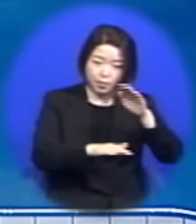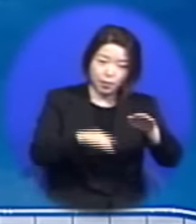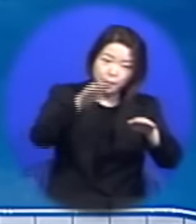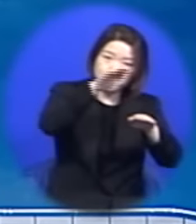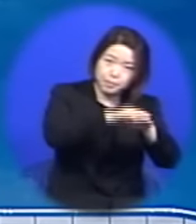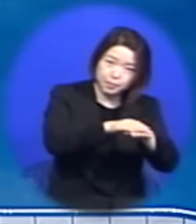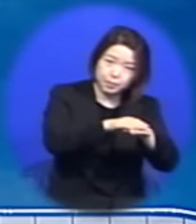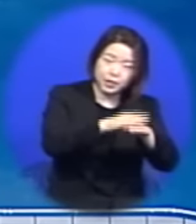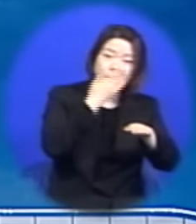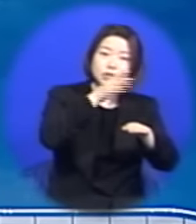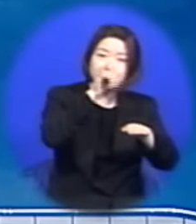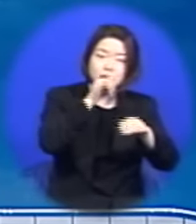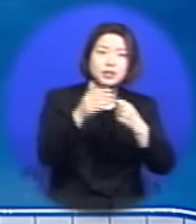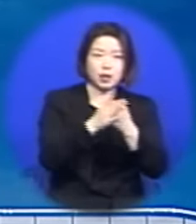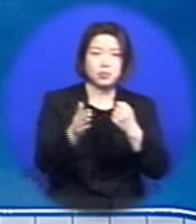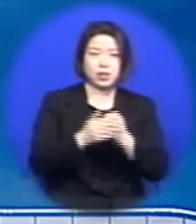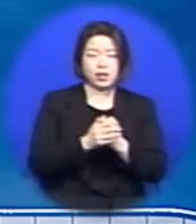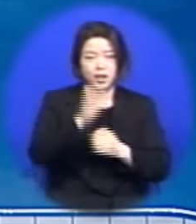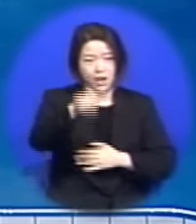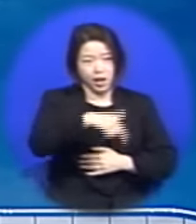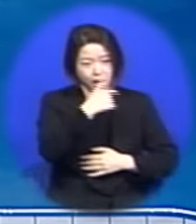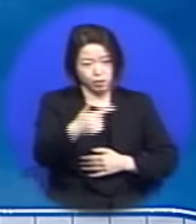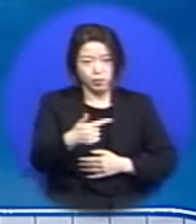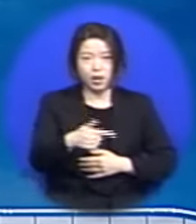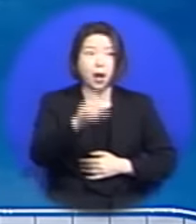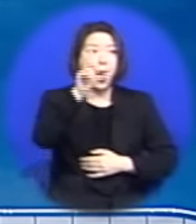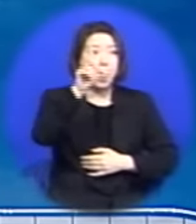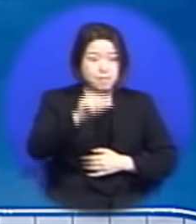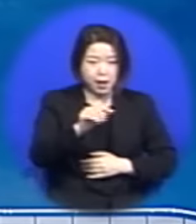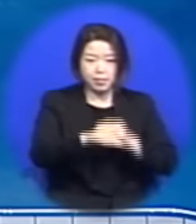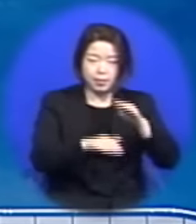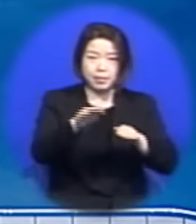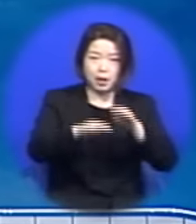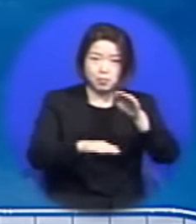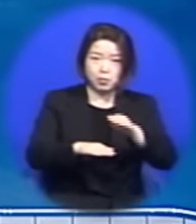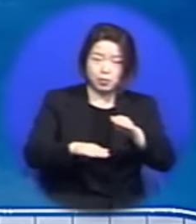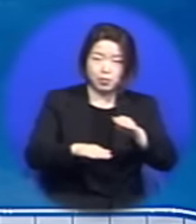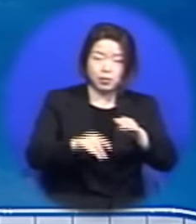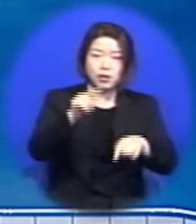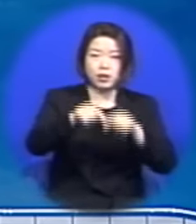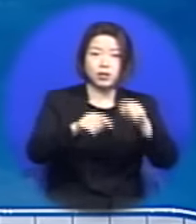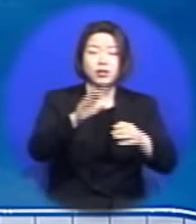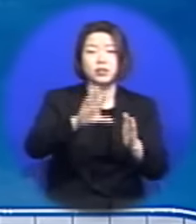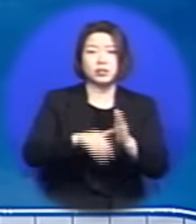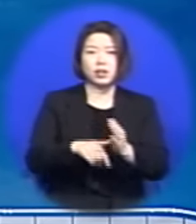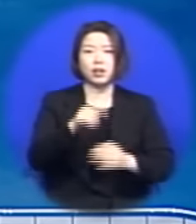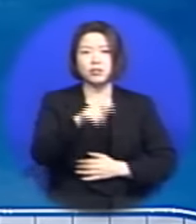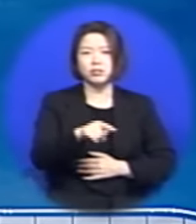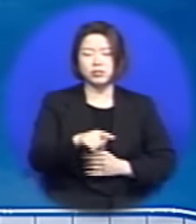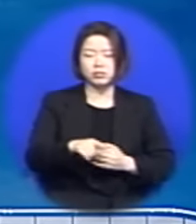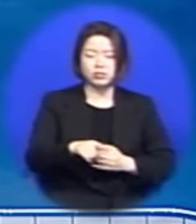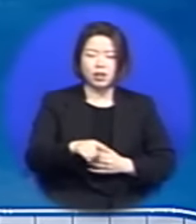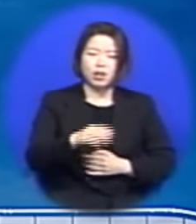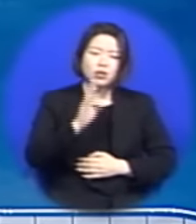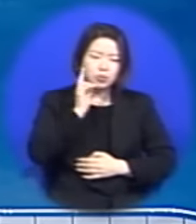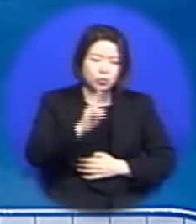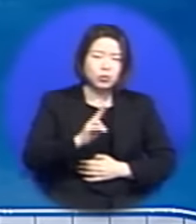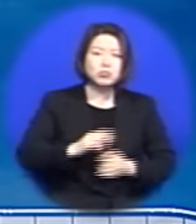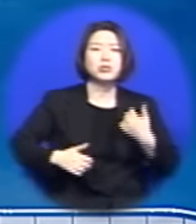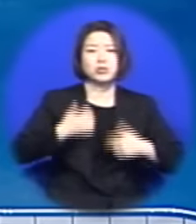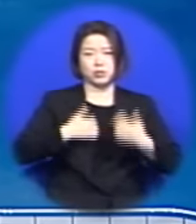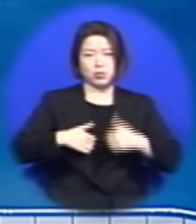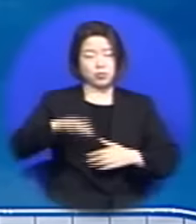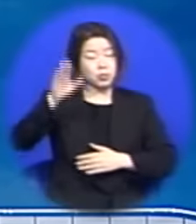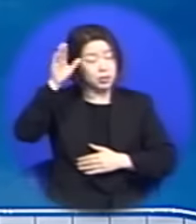아니 께서 그렇게 걷다가 보면 하루에 만보 이상을 걷는데 아 그 걷는게 그렇게 즐겁고 기대가